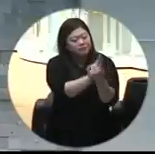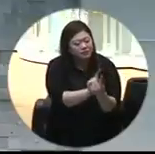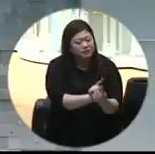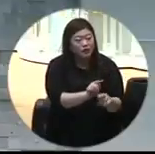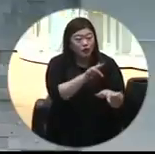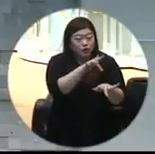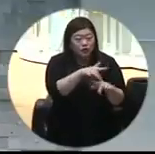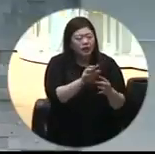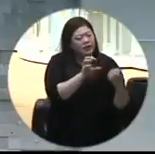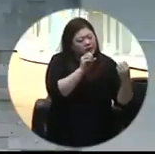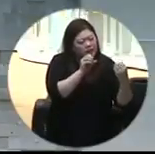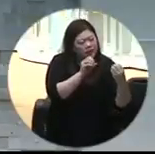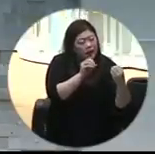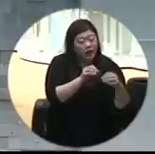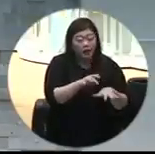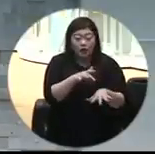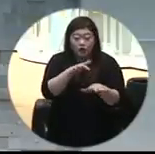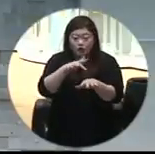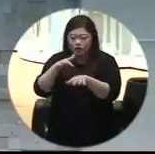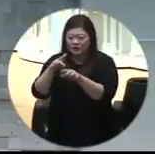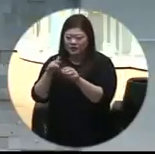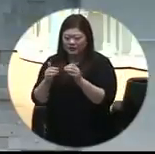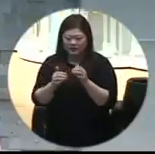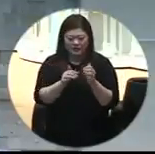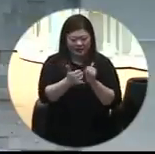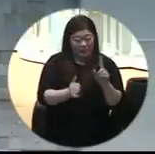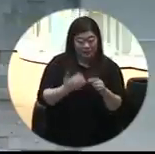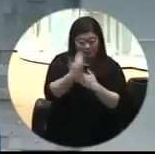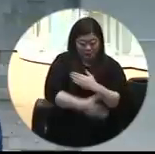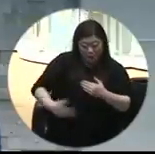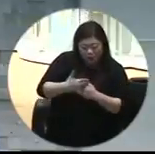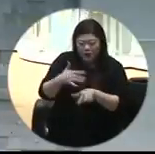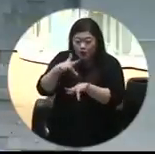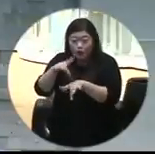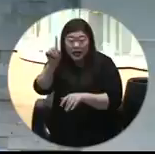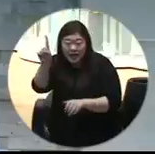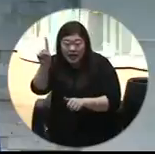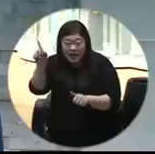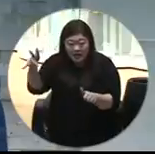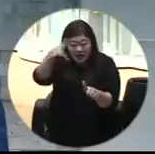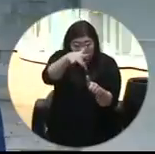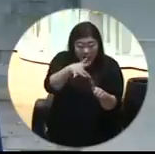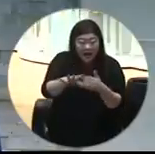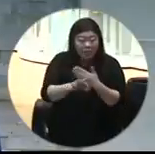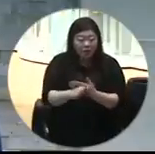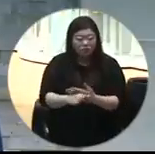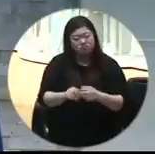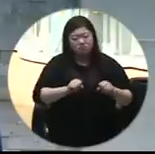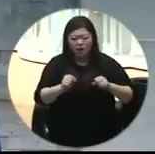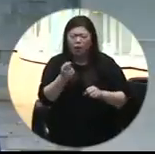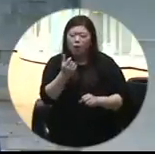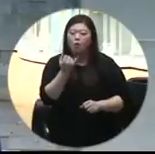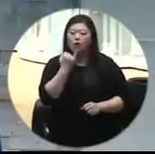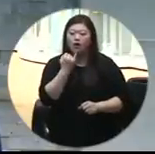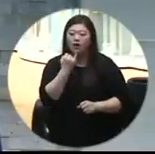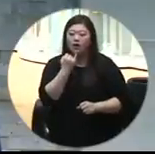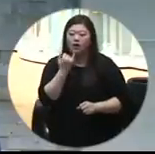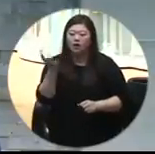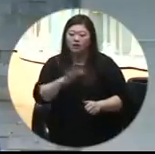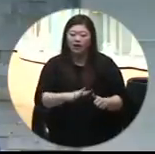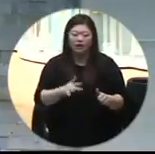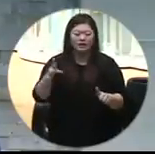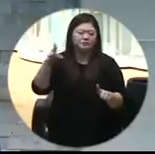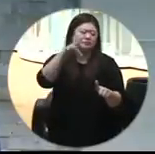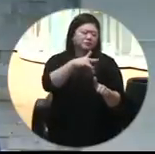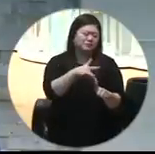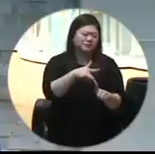거는 정상생활을 합니다. 정상생활이 잘 몰라요. 다른 사람들은. 그런데 귀신을 쫓아보면 나간 줄